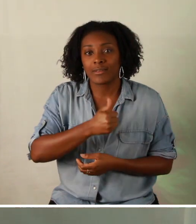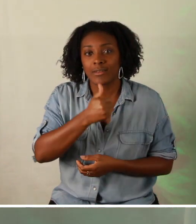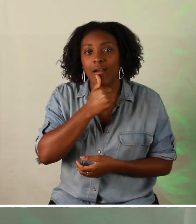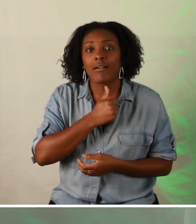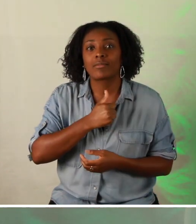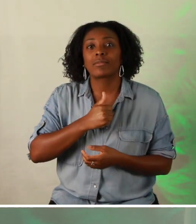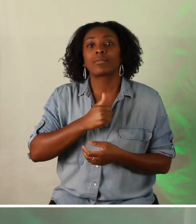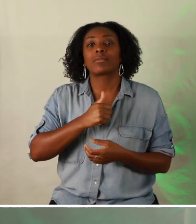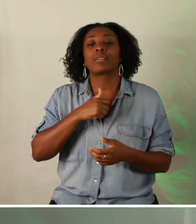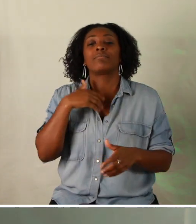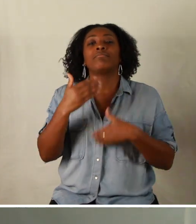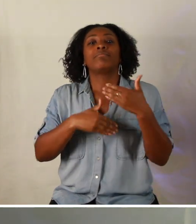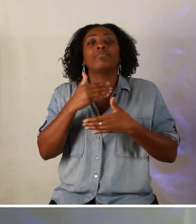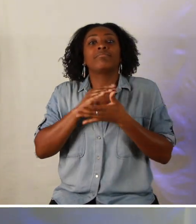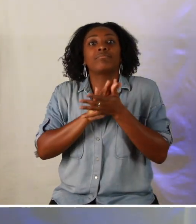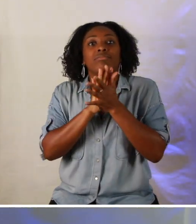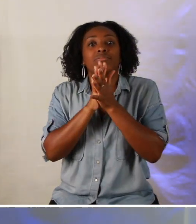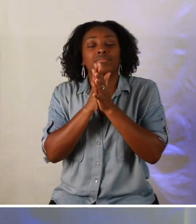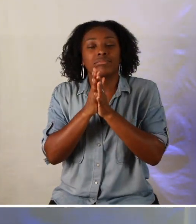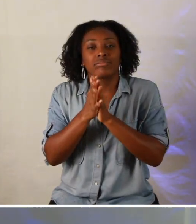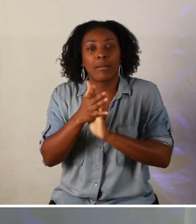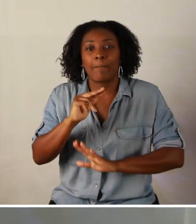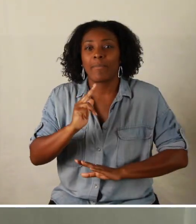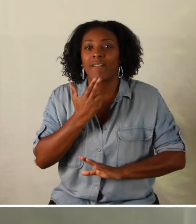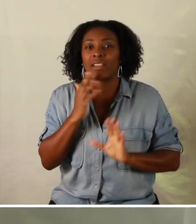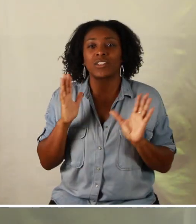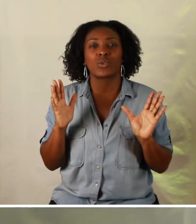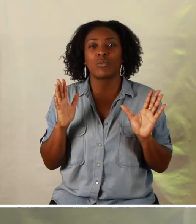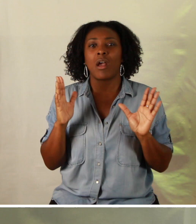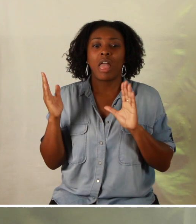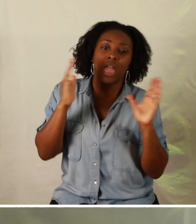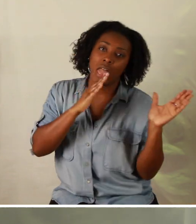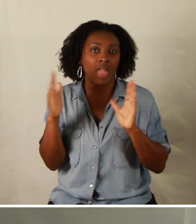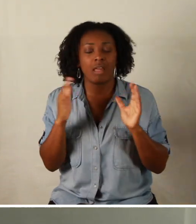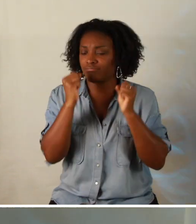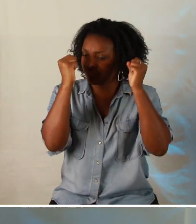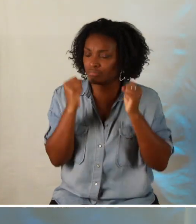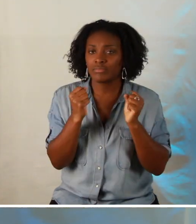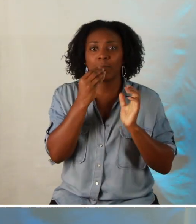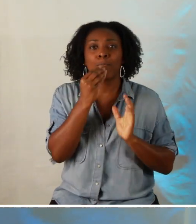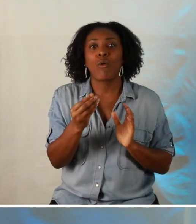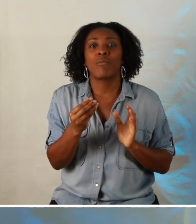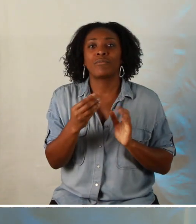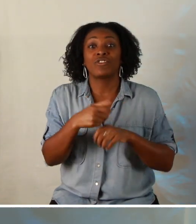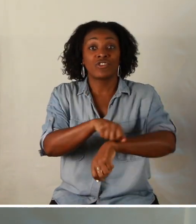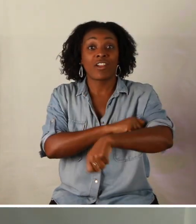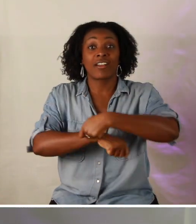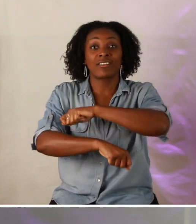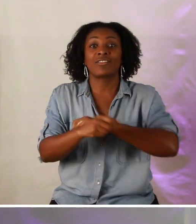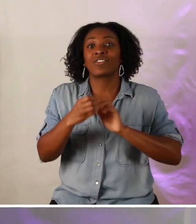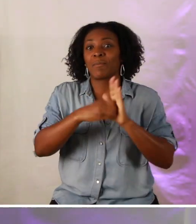ça sera la perfection, vous serez accomplis sans faillir en rien, dira Jacques, chapitre 1, versets 2 à